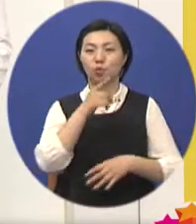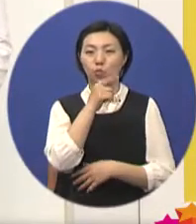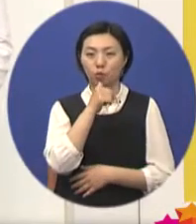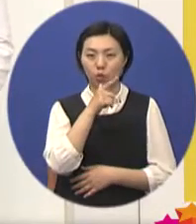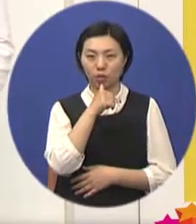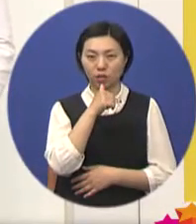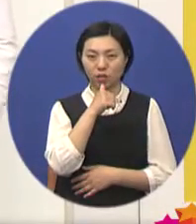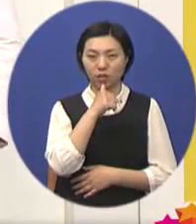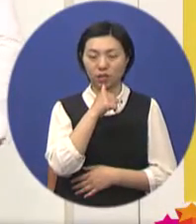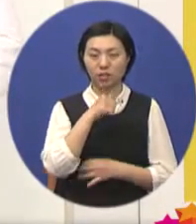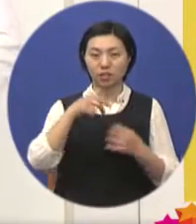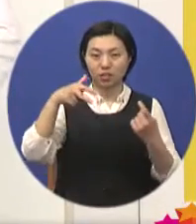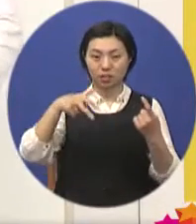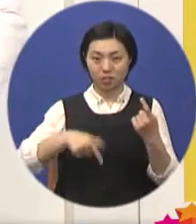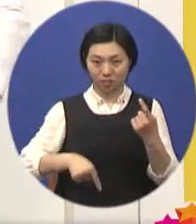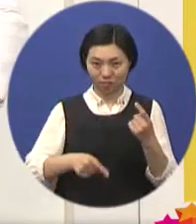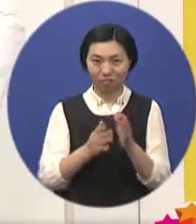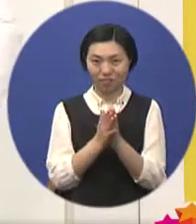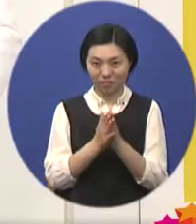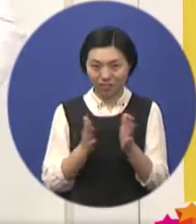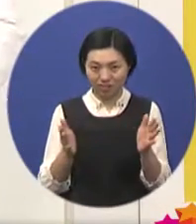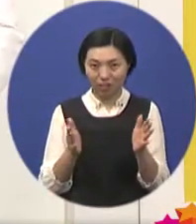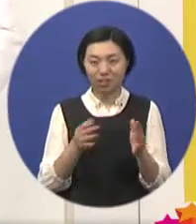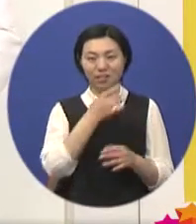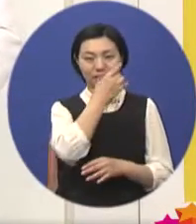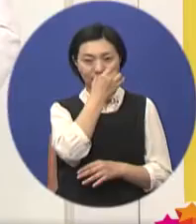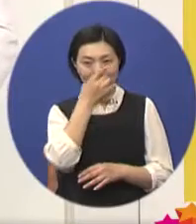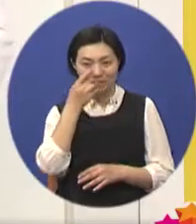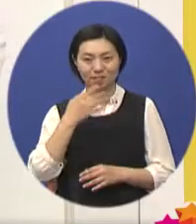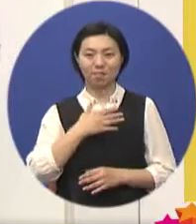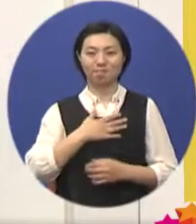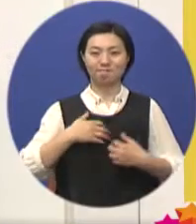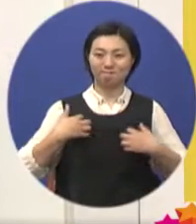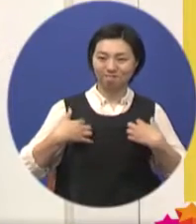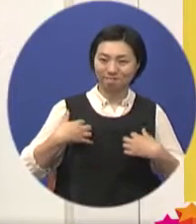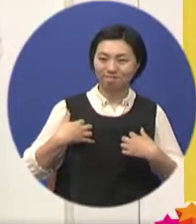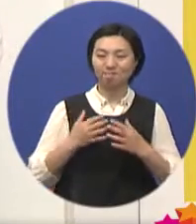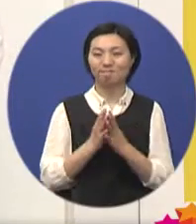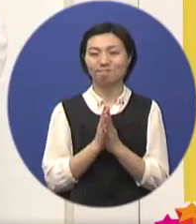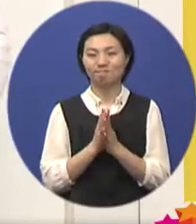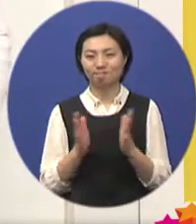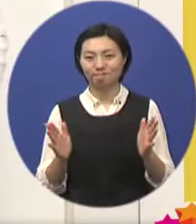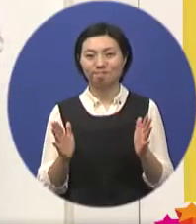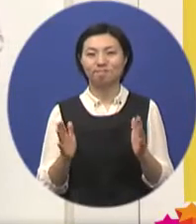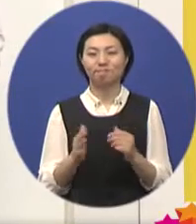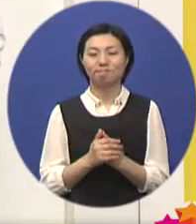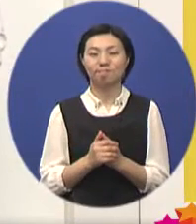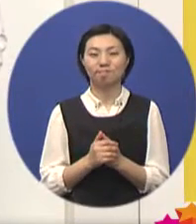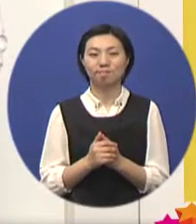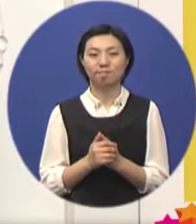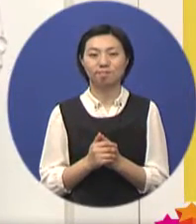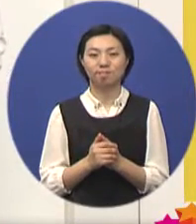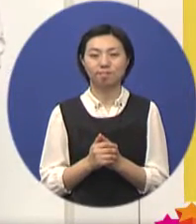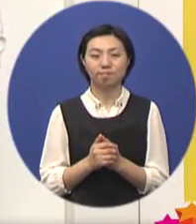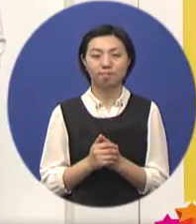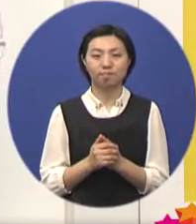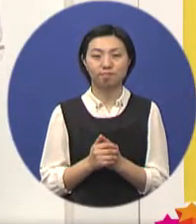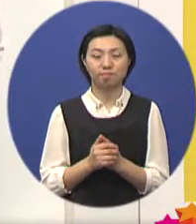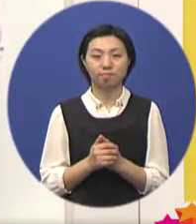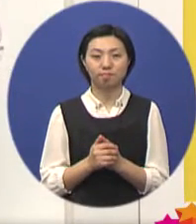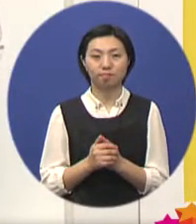한 주가 시작되면은 네. 신명나고 재미있게 시작을 해야 됩니다. 네. 자, 모셔볼까요? 네, 어서 오세요.